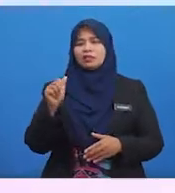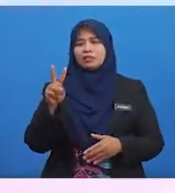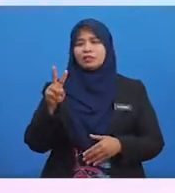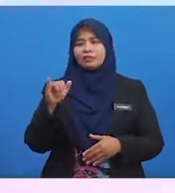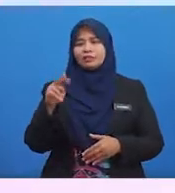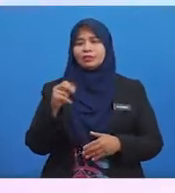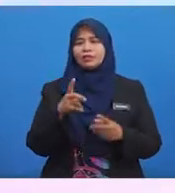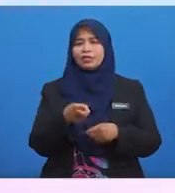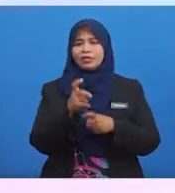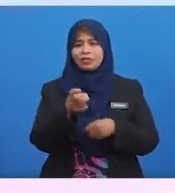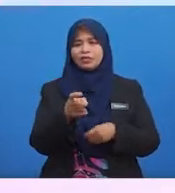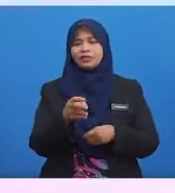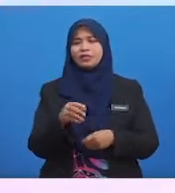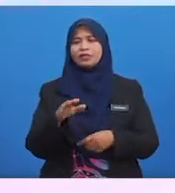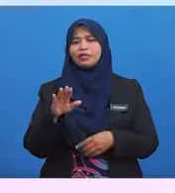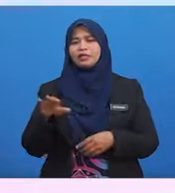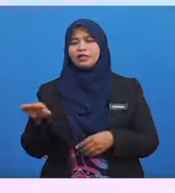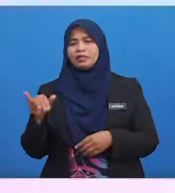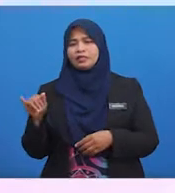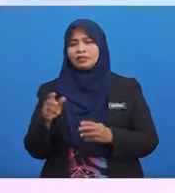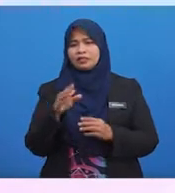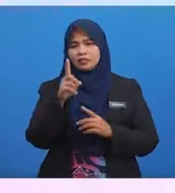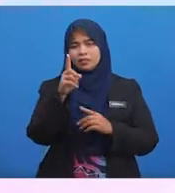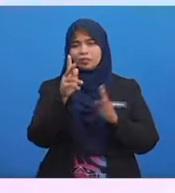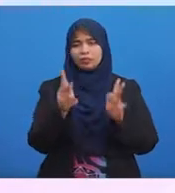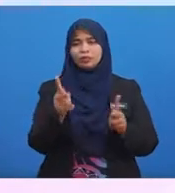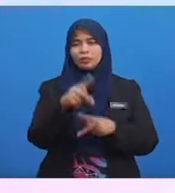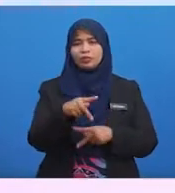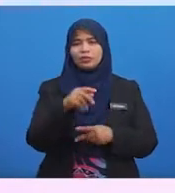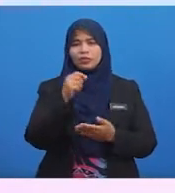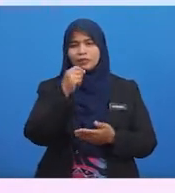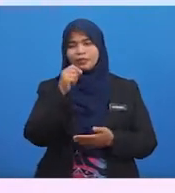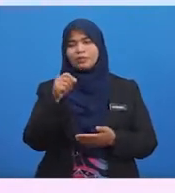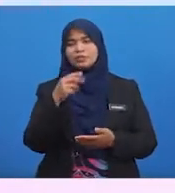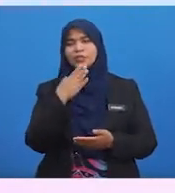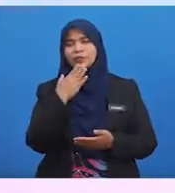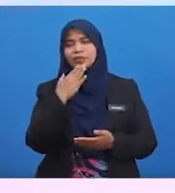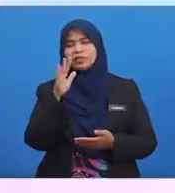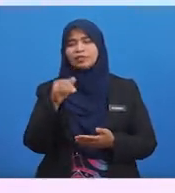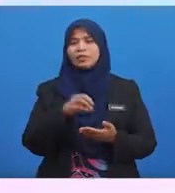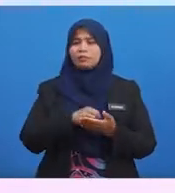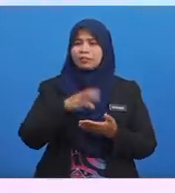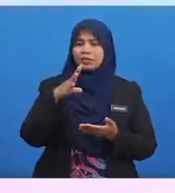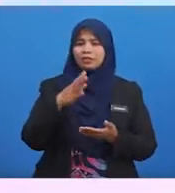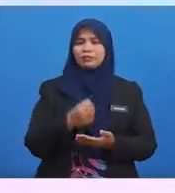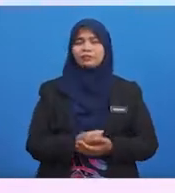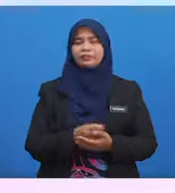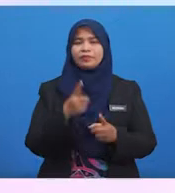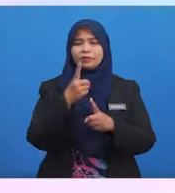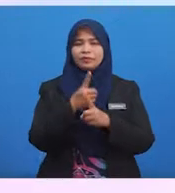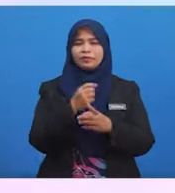adiknya sekotak pensil warna yang mahal betul atau salah